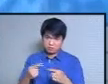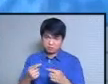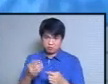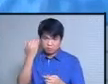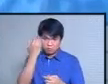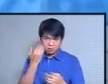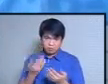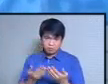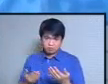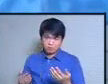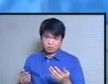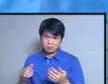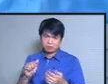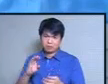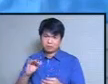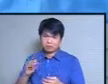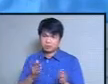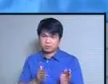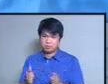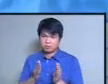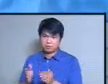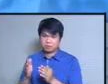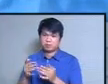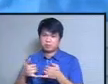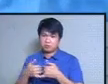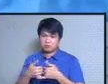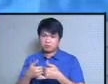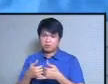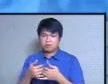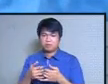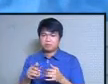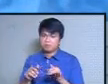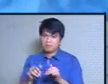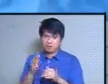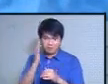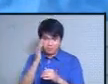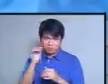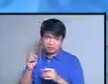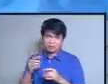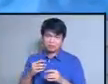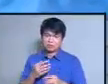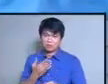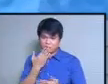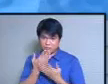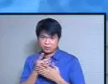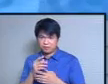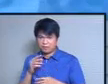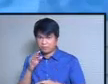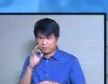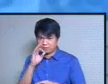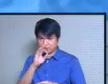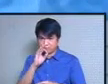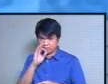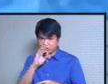facilities, accommodations, and preparation for the athletes. Parang pamilyar po ano. Naging galante naman ang Pilipinas. Hunyo 2015, sinabi